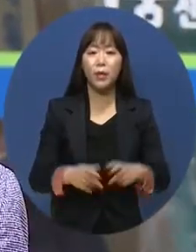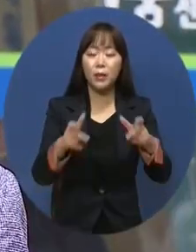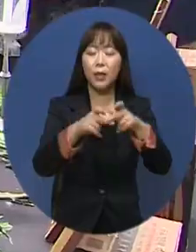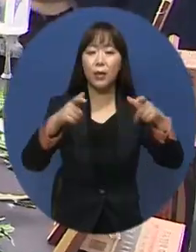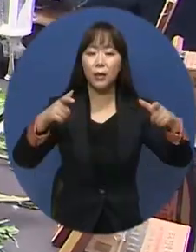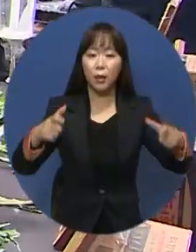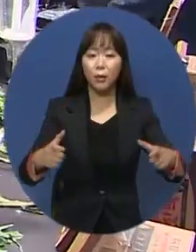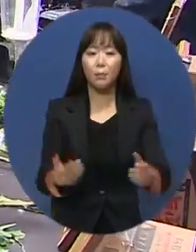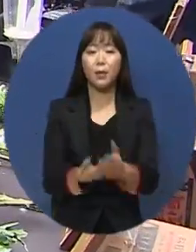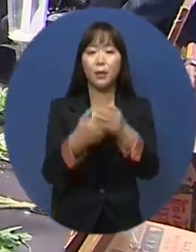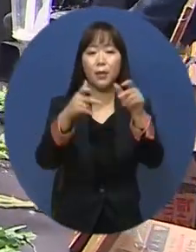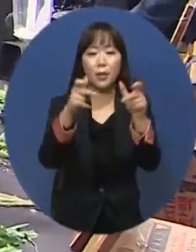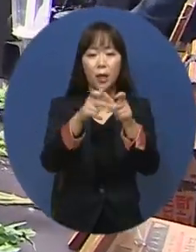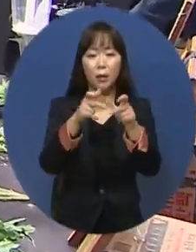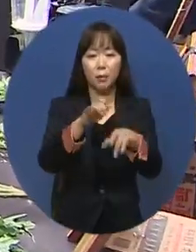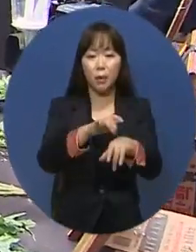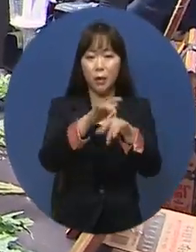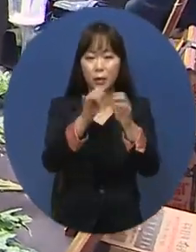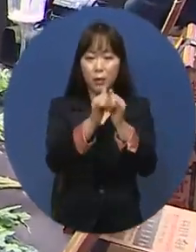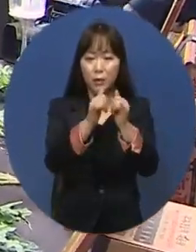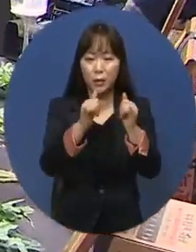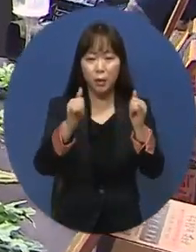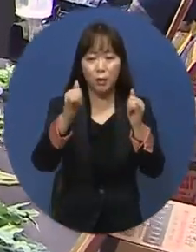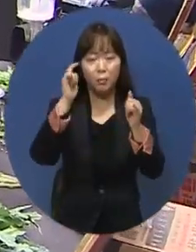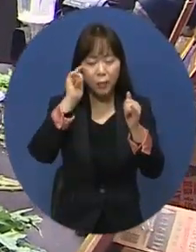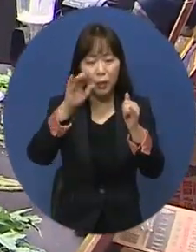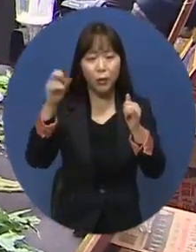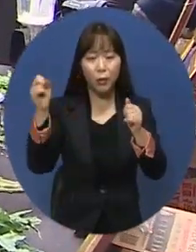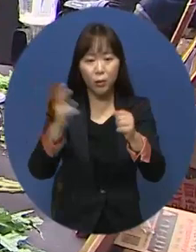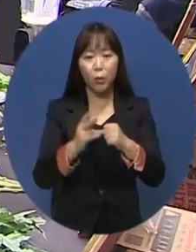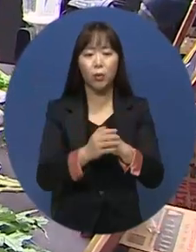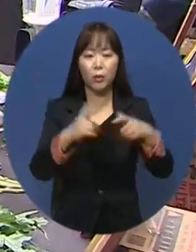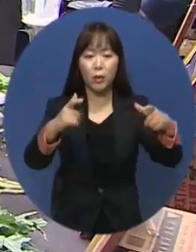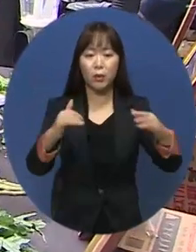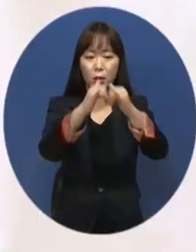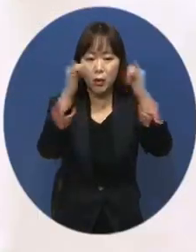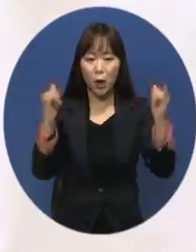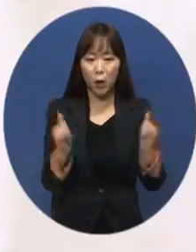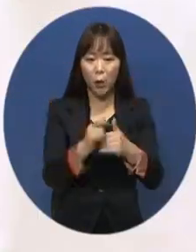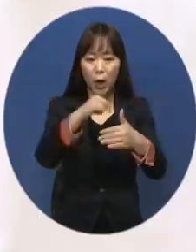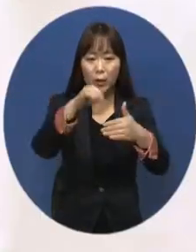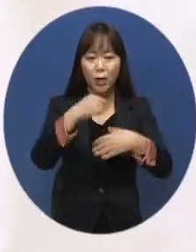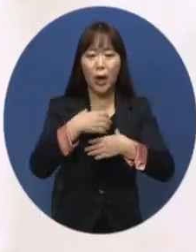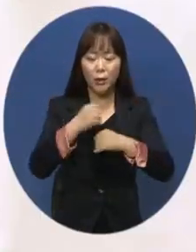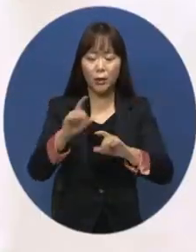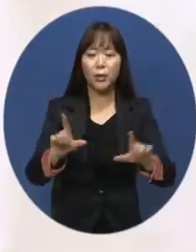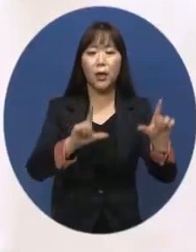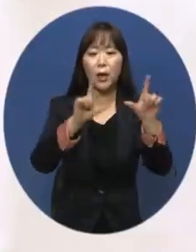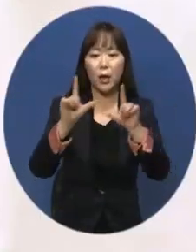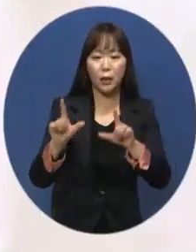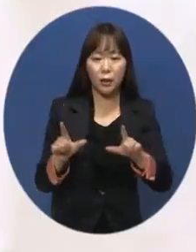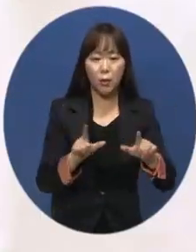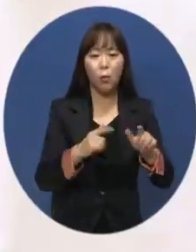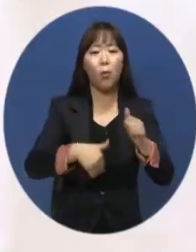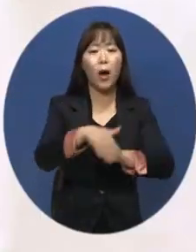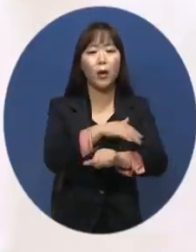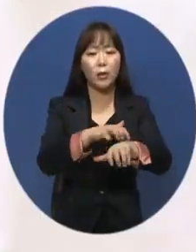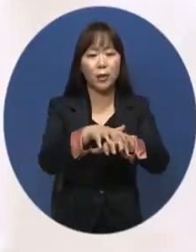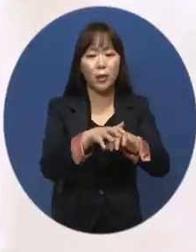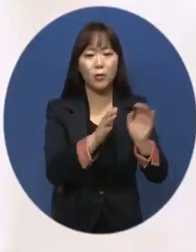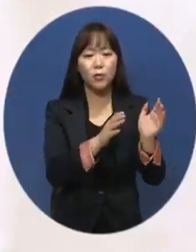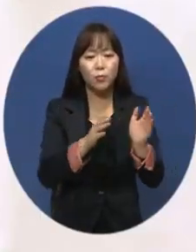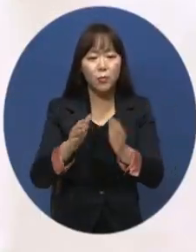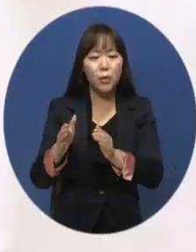장애계는 발달장애인 실종자를 추모하는 한편 지역사회에서 안전하게 살아갈 수 있는 환경체계